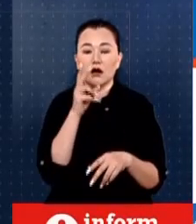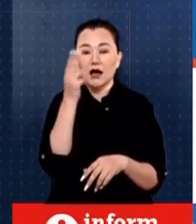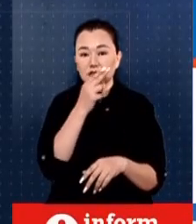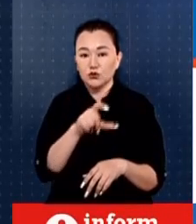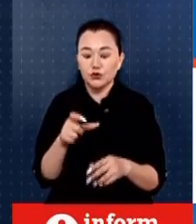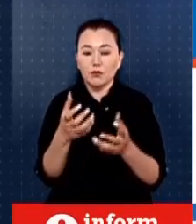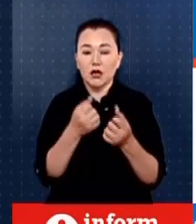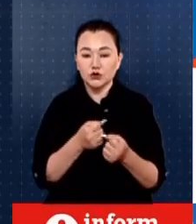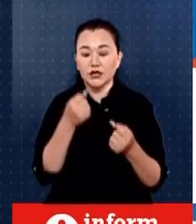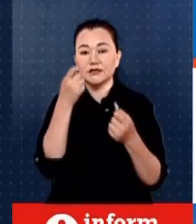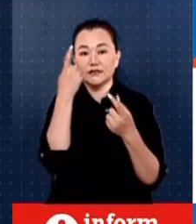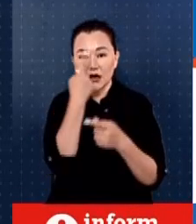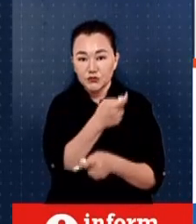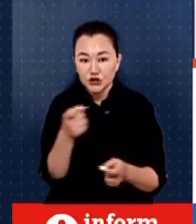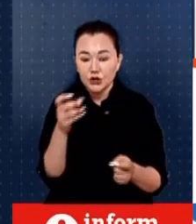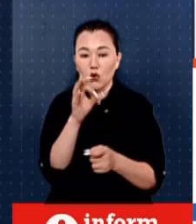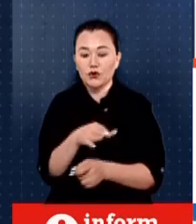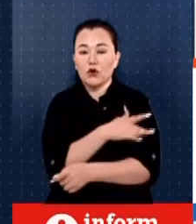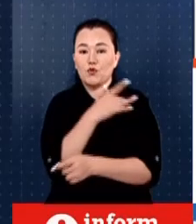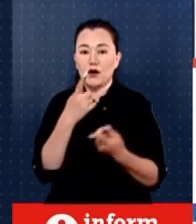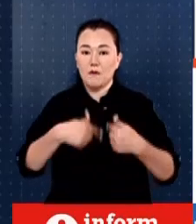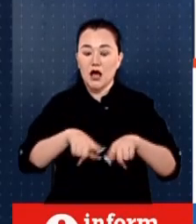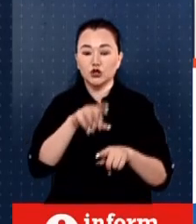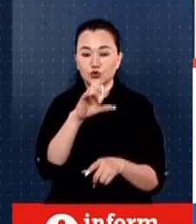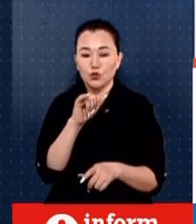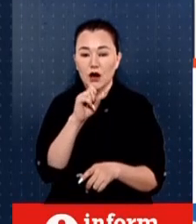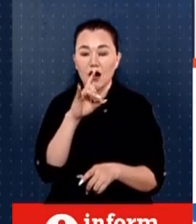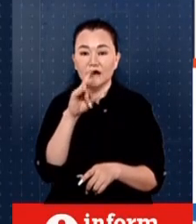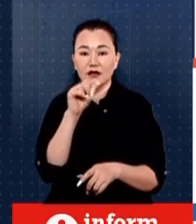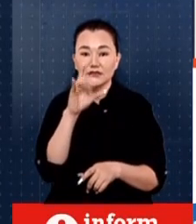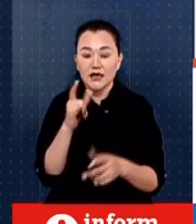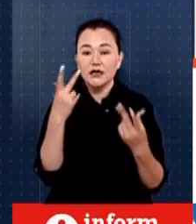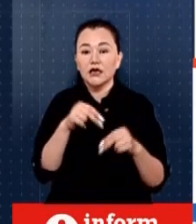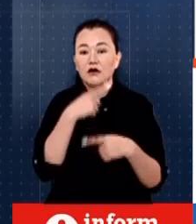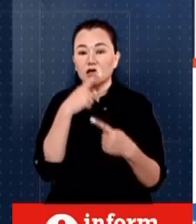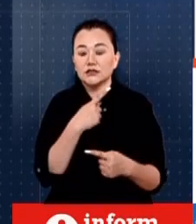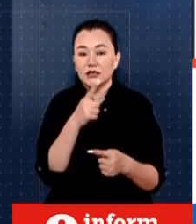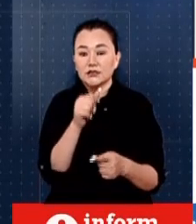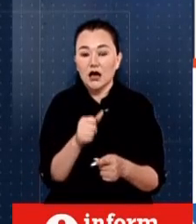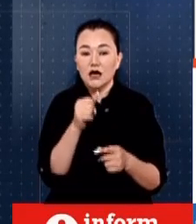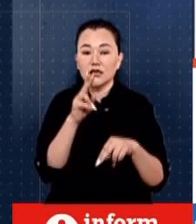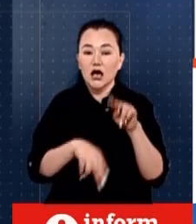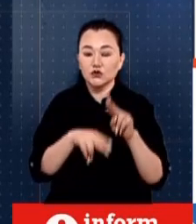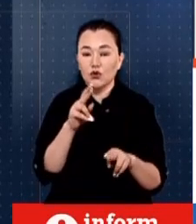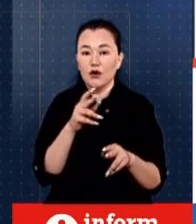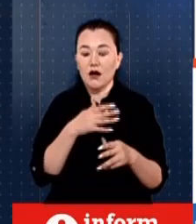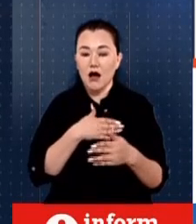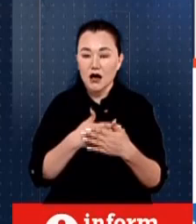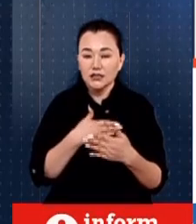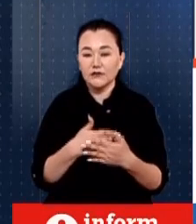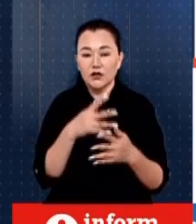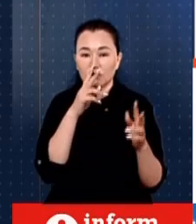астанчане получают сообщение от коммунального предприятия «Астана-Суарнасы», где говорится, что из-за интенсивной застройки в столице